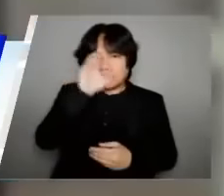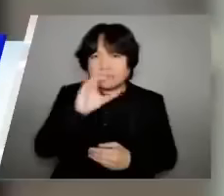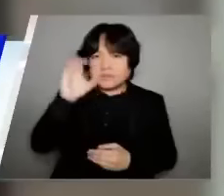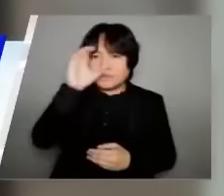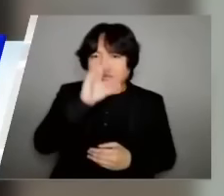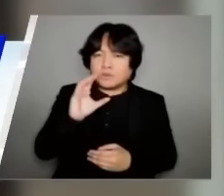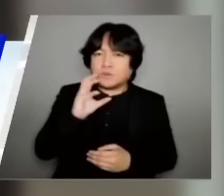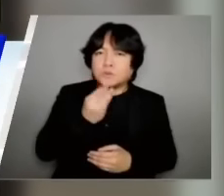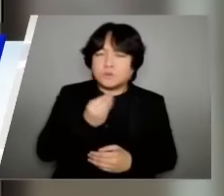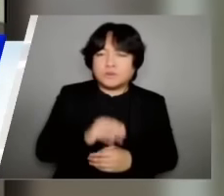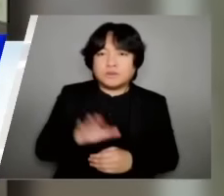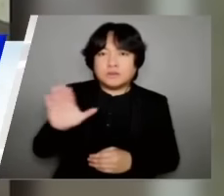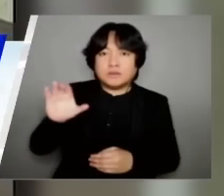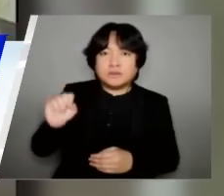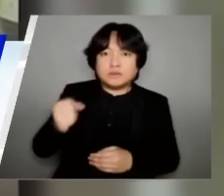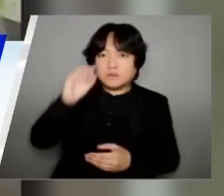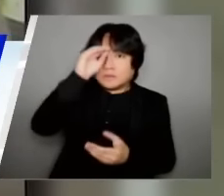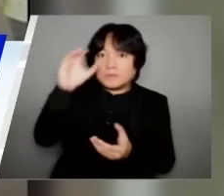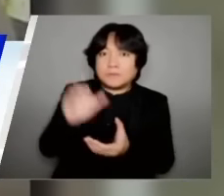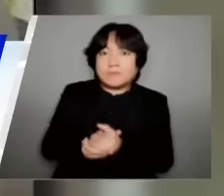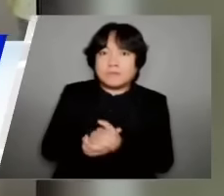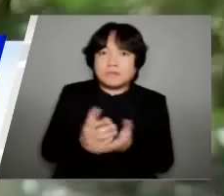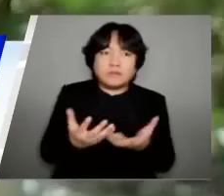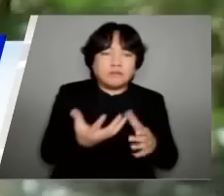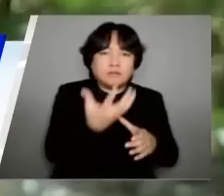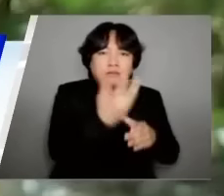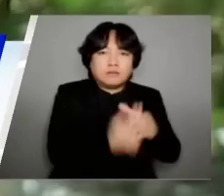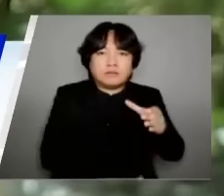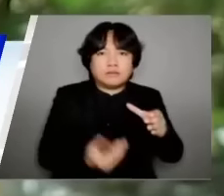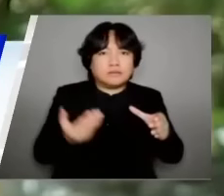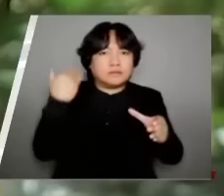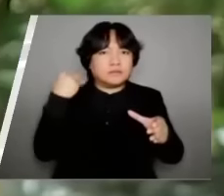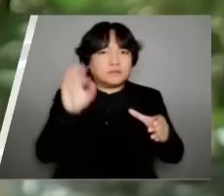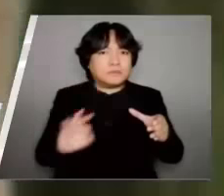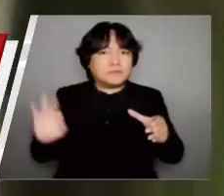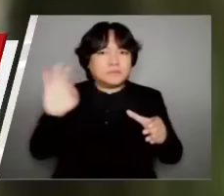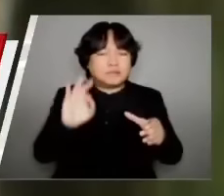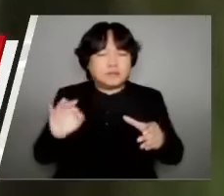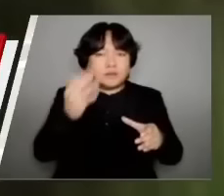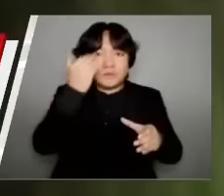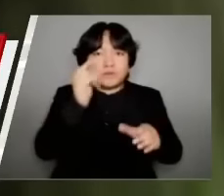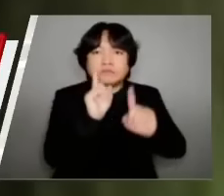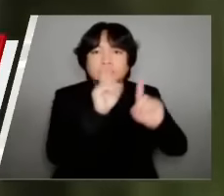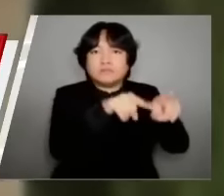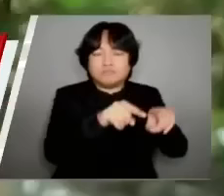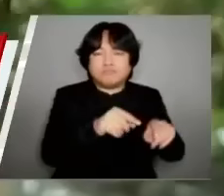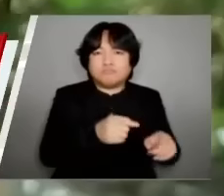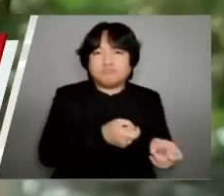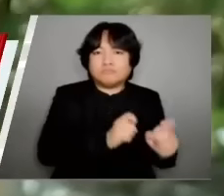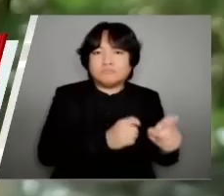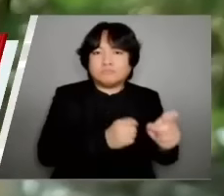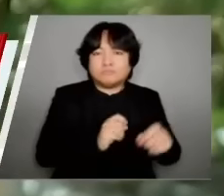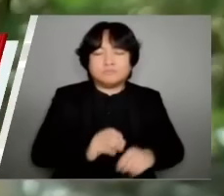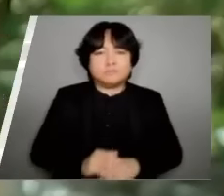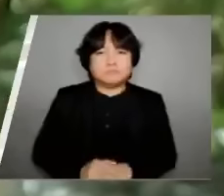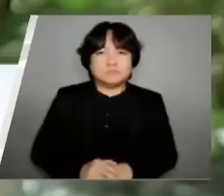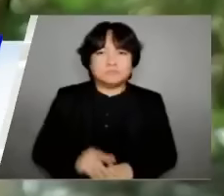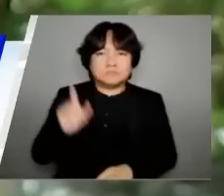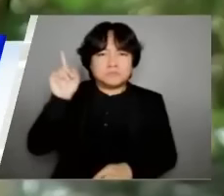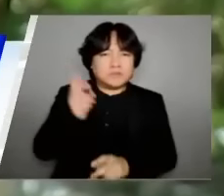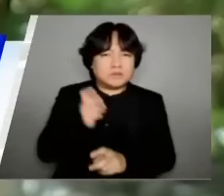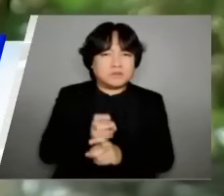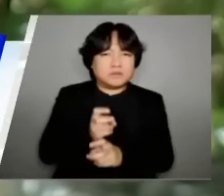ang kanyang pumalaot na asawang si Egay itong Biyernes. Mahirap po. Hindi ko po